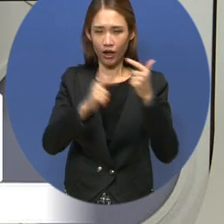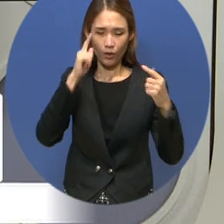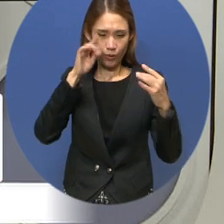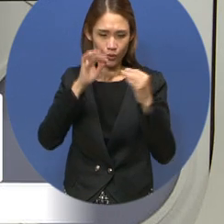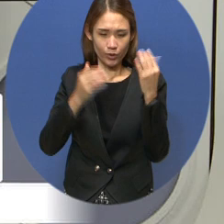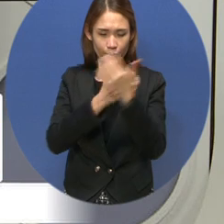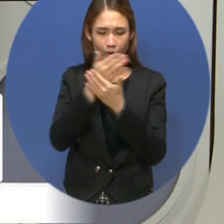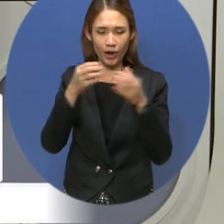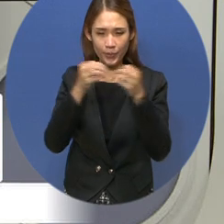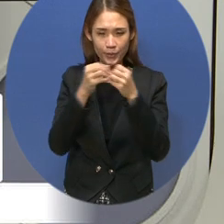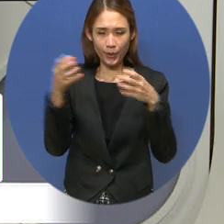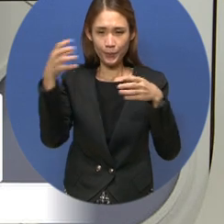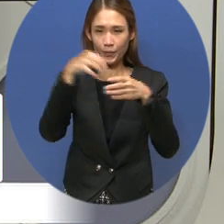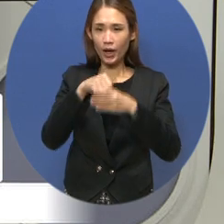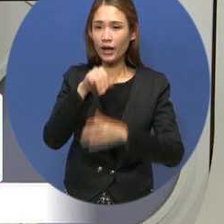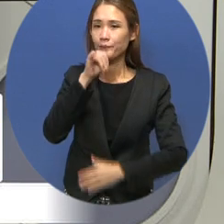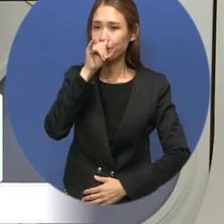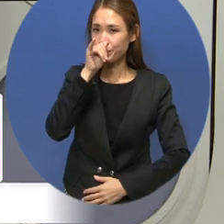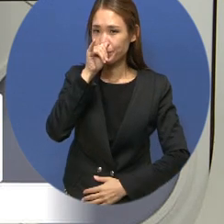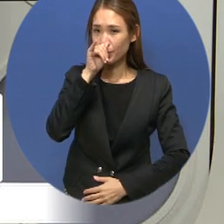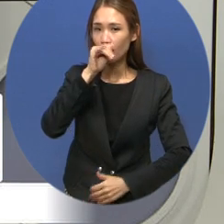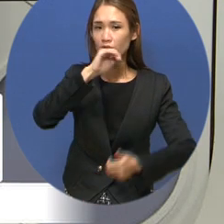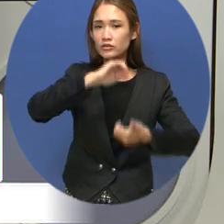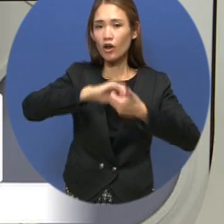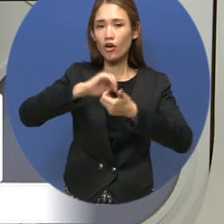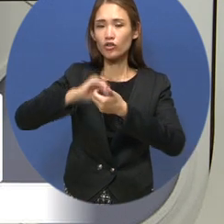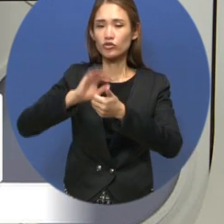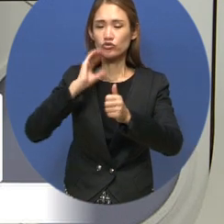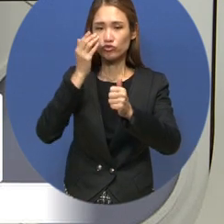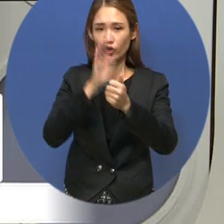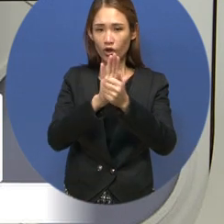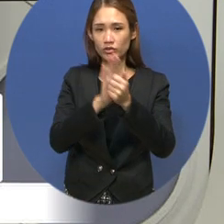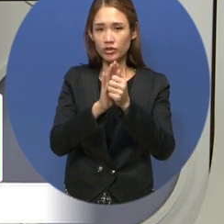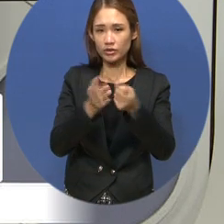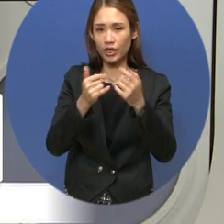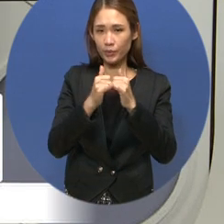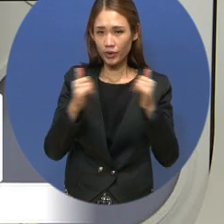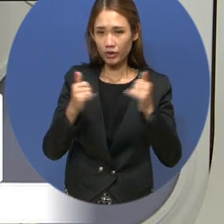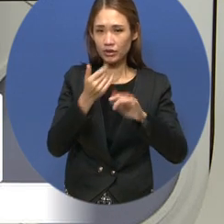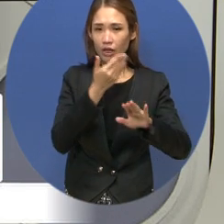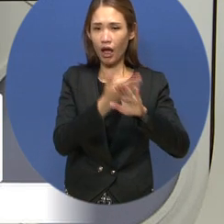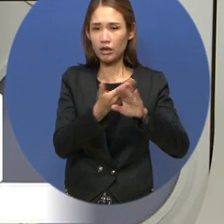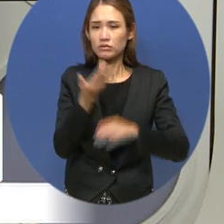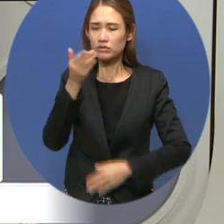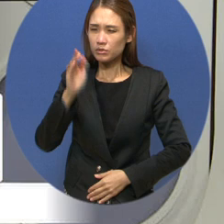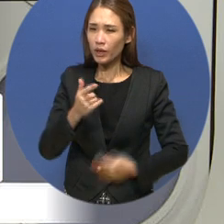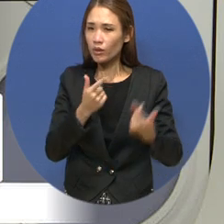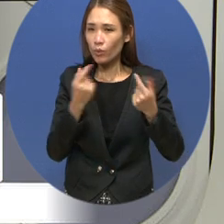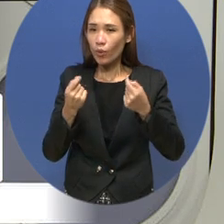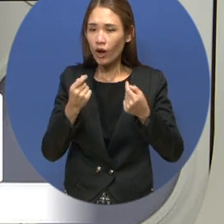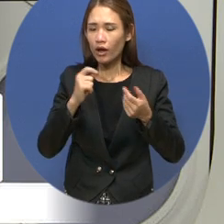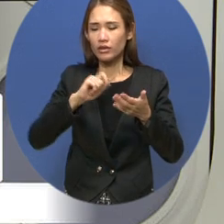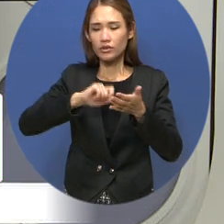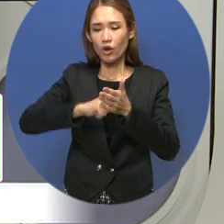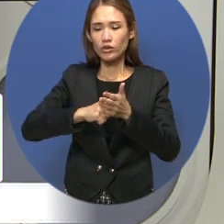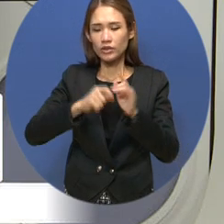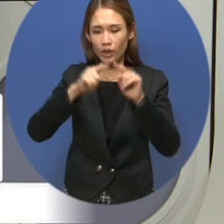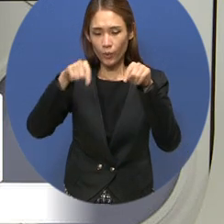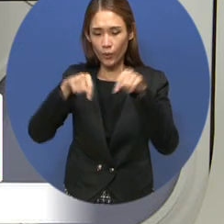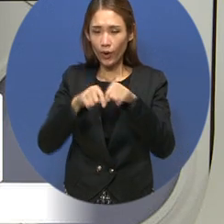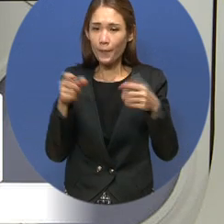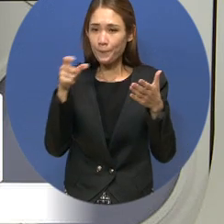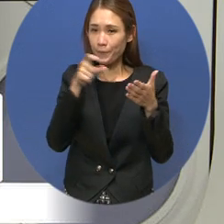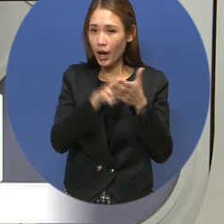메시지를 담았는데요 정기 후원 참여 저에게는 다르지만 갔다가 적힌 열쇠고리가 전달돼 일상